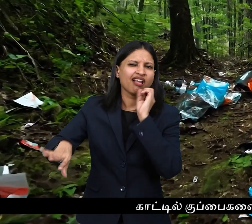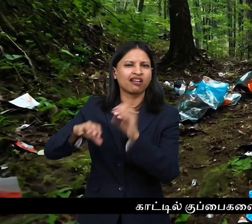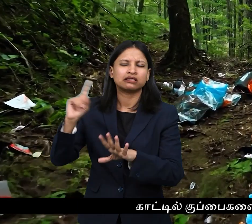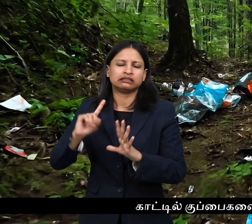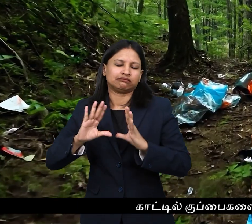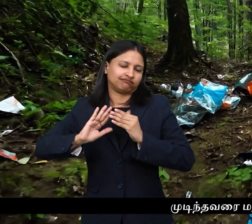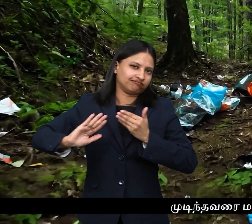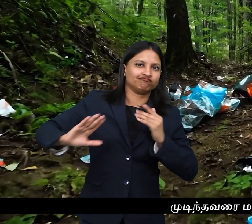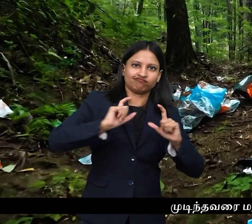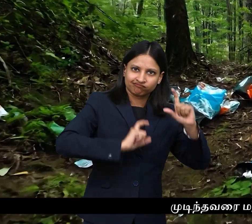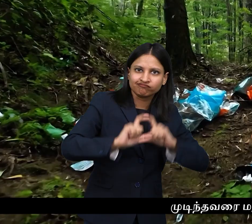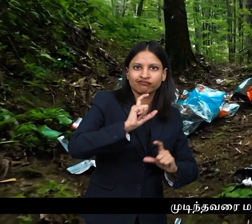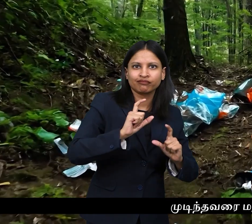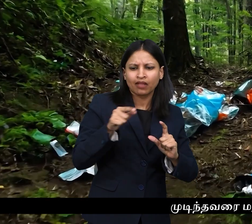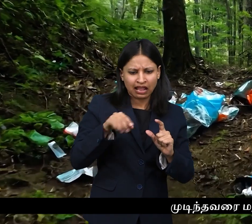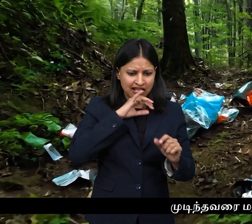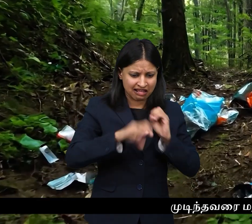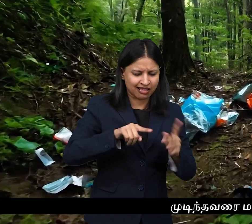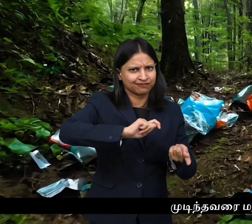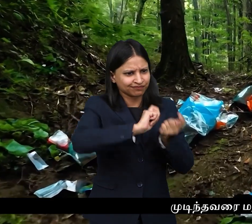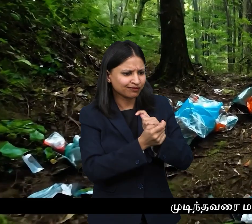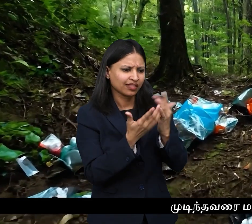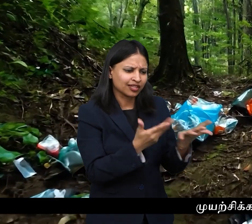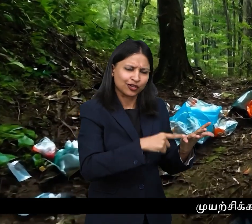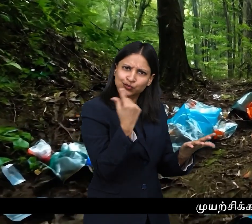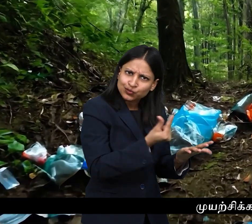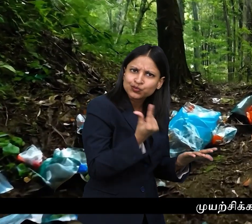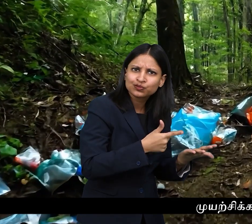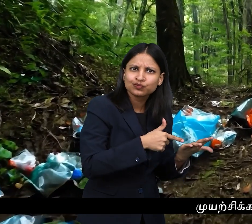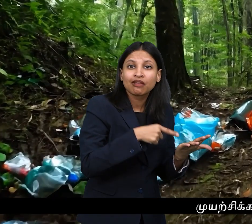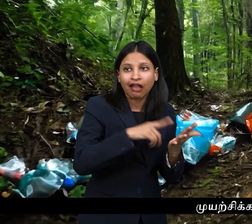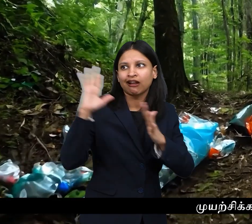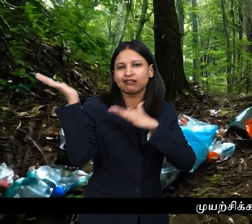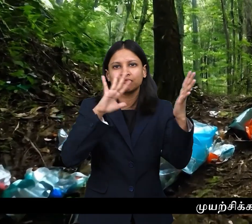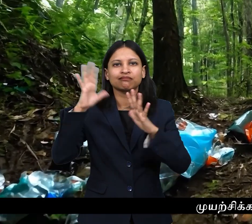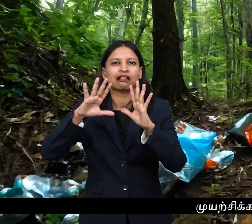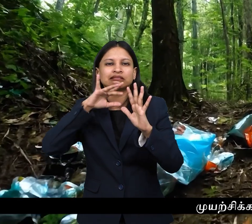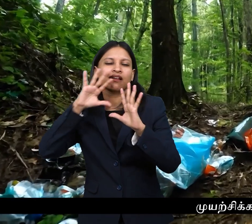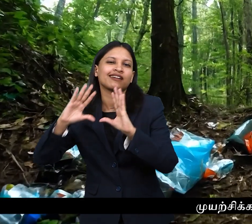வீசுவதை தவிர்த்து முடிந்தவரை மறுசுழற்சி செய்ய முயற்சிக்க வேண்டும்.